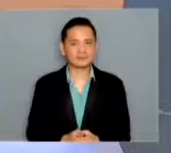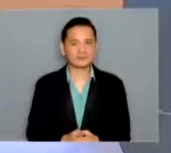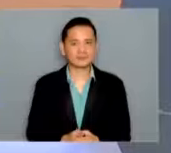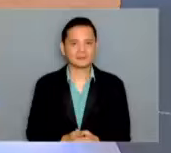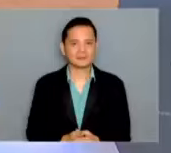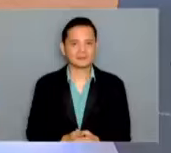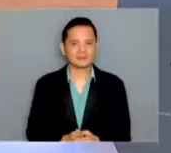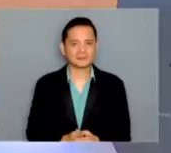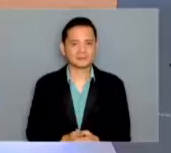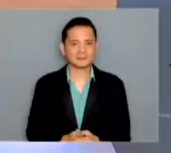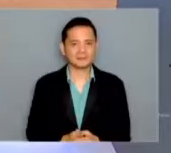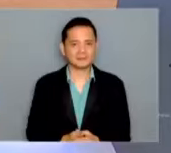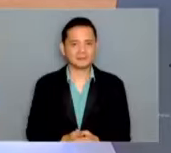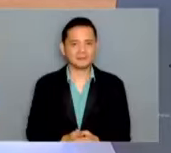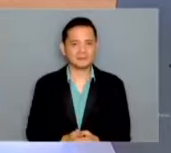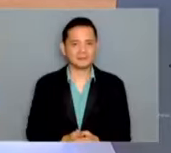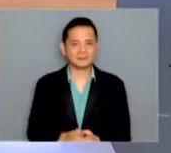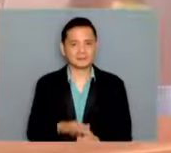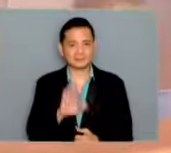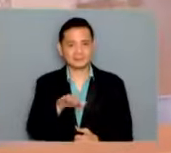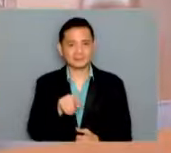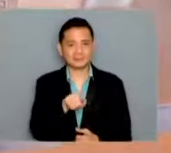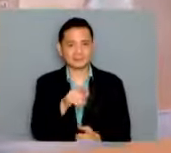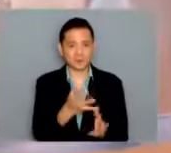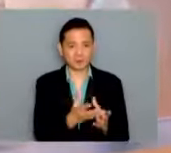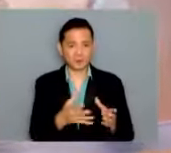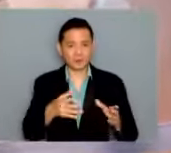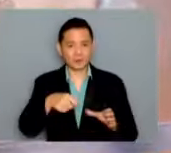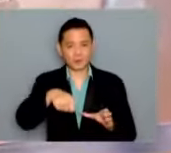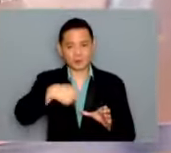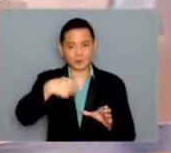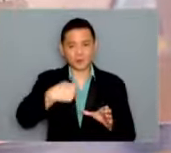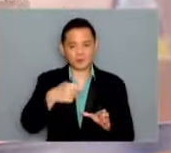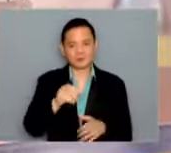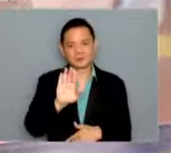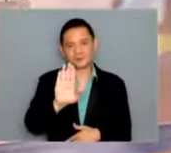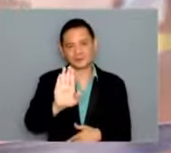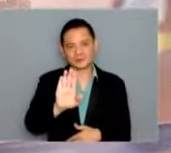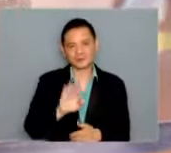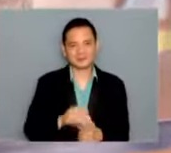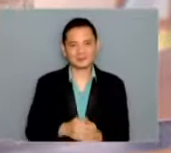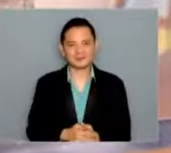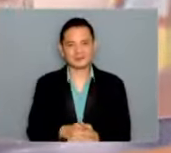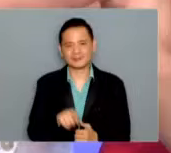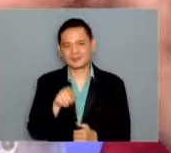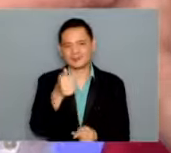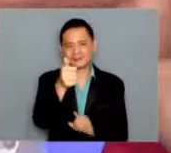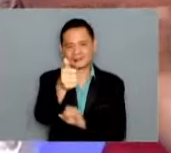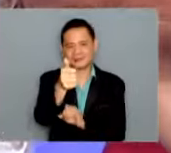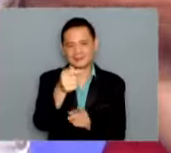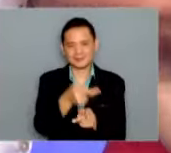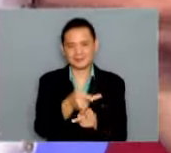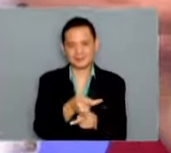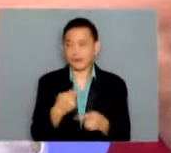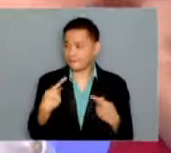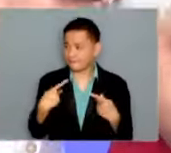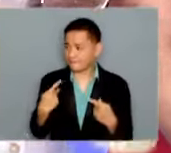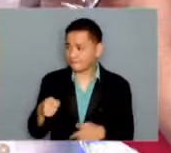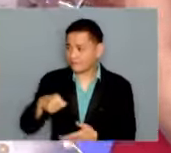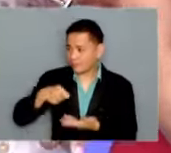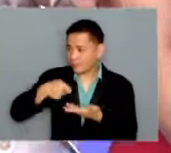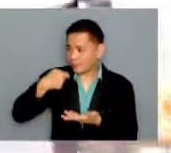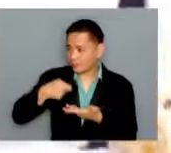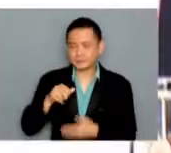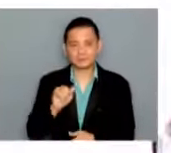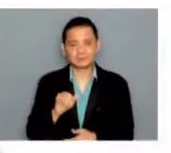Ano? Sir Mark, sa inyo na po to, spoon na to. Kasi po, kayo po ang icon. Hindi, meron siya. Meron siya. Oh, meron siya. Na bagay sa akin.